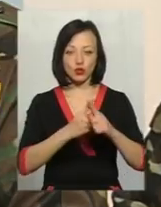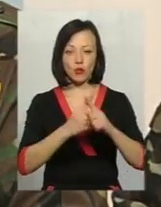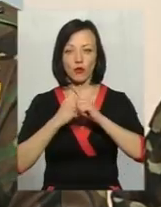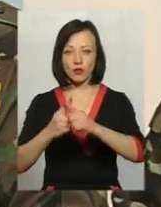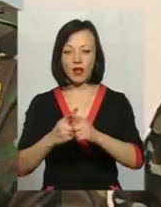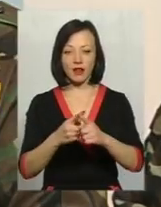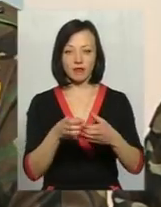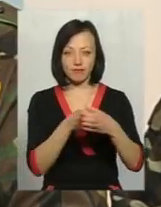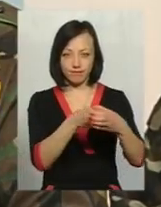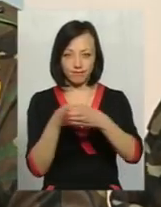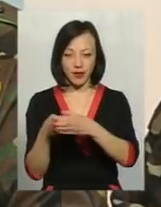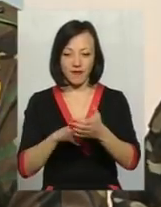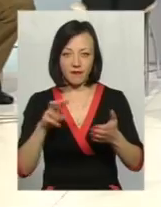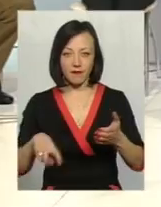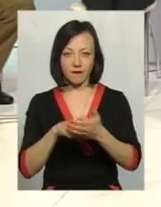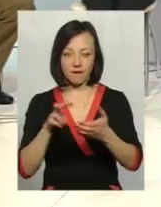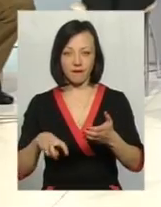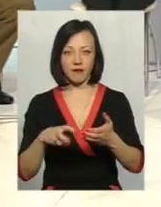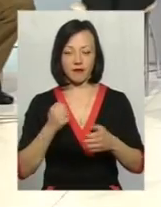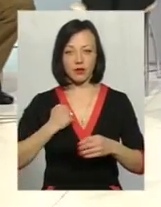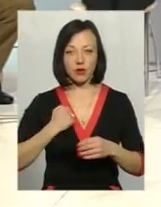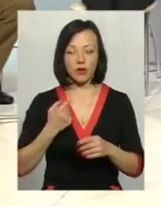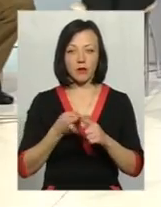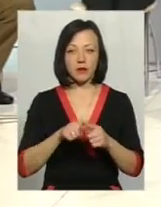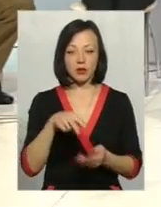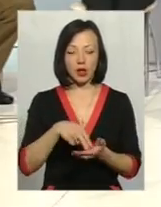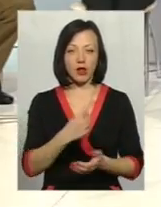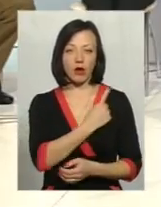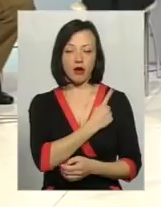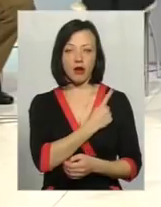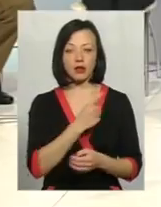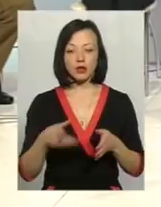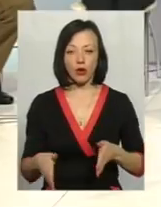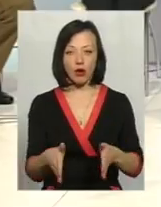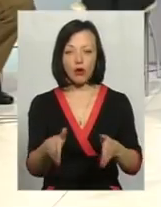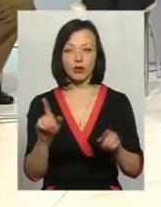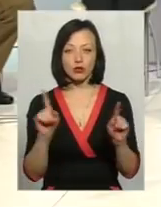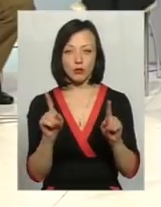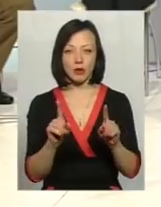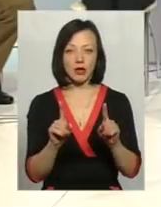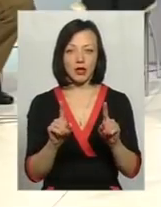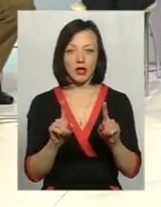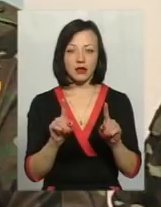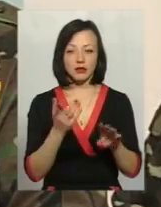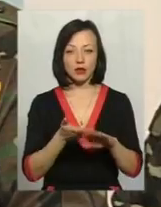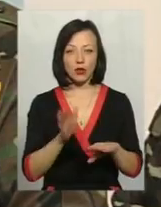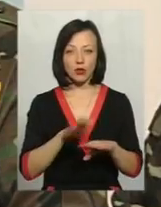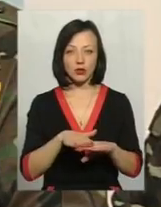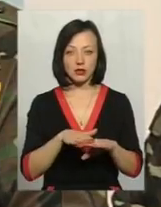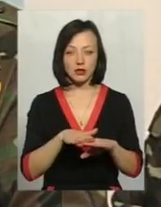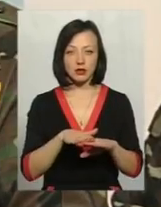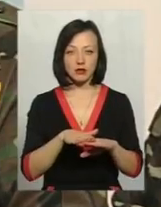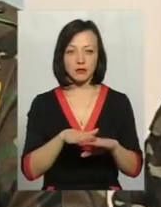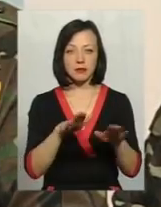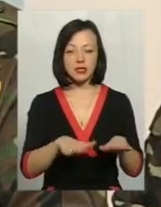вивода були, супроводжували їх, стояли на охрані дорог, щоб ніде в сложних таких містах,